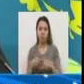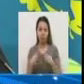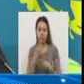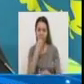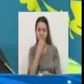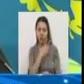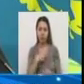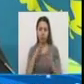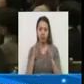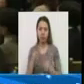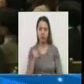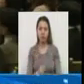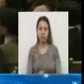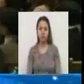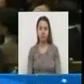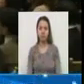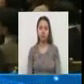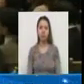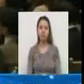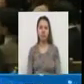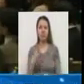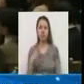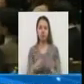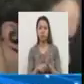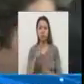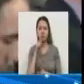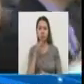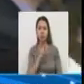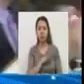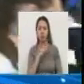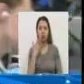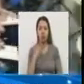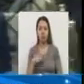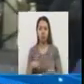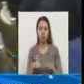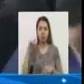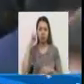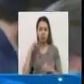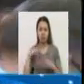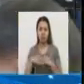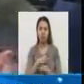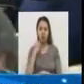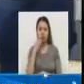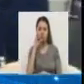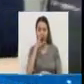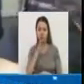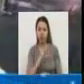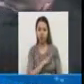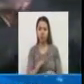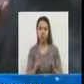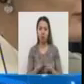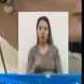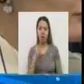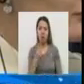біз дұрыс жасадық. Тарих үшін 26 жыл қас қағым сәт. Осы жылдардың ішінде Қазақстан айтарлықтай табыстарға жетті.